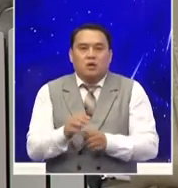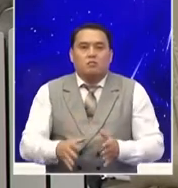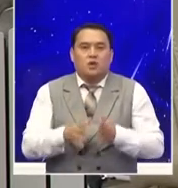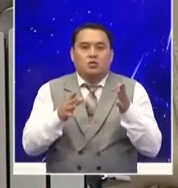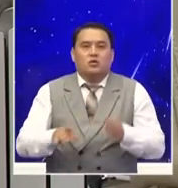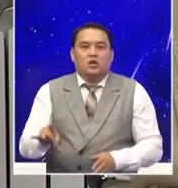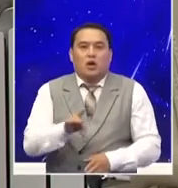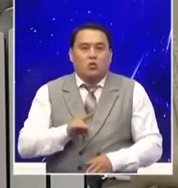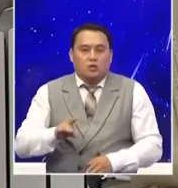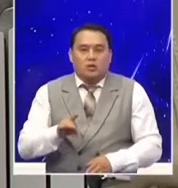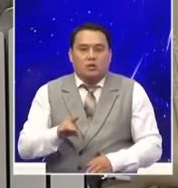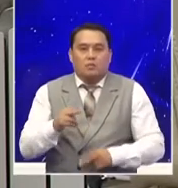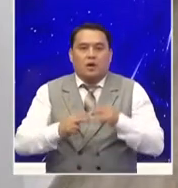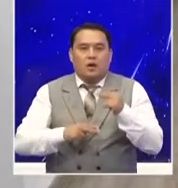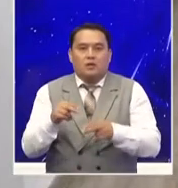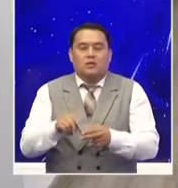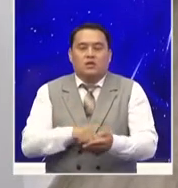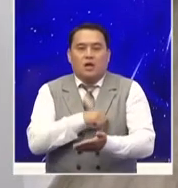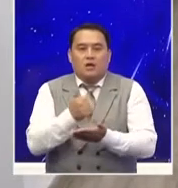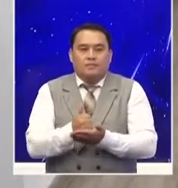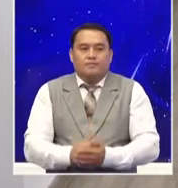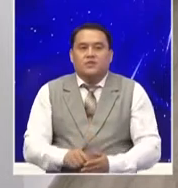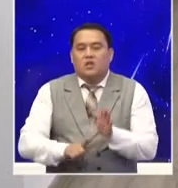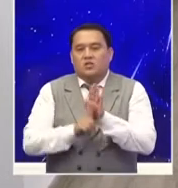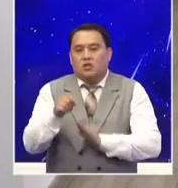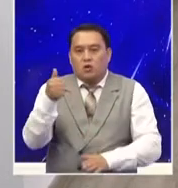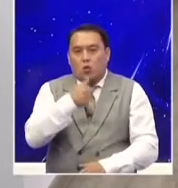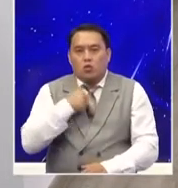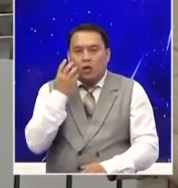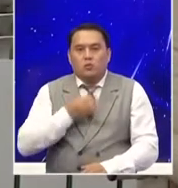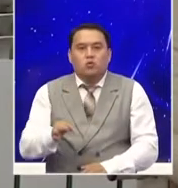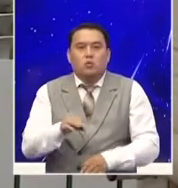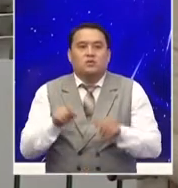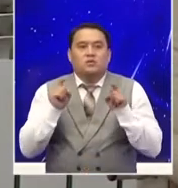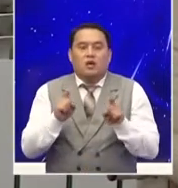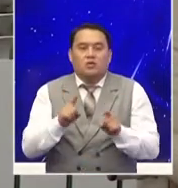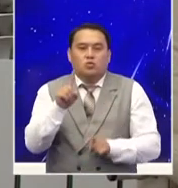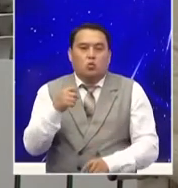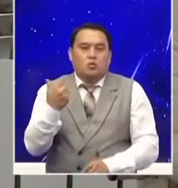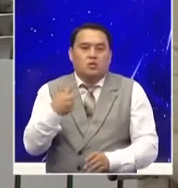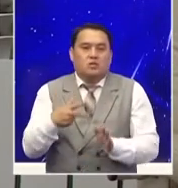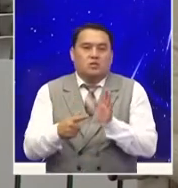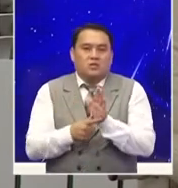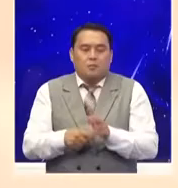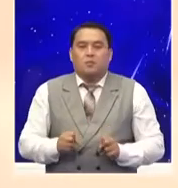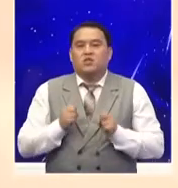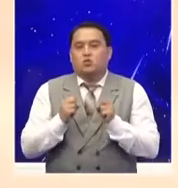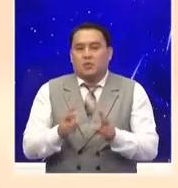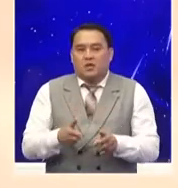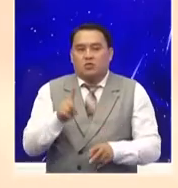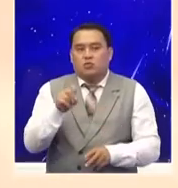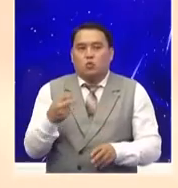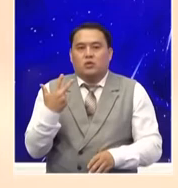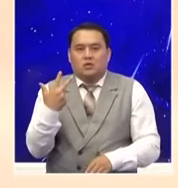районных больницах. В целом, с начала года в Алматинской области зарегистрировано 137 уголовных преступлений, 103